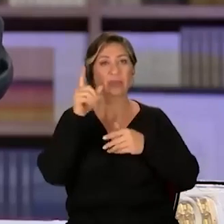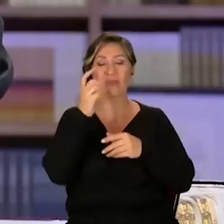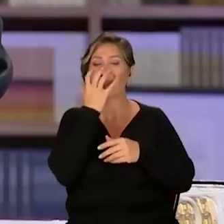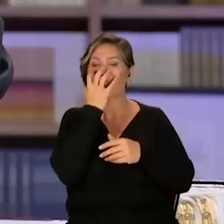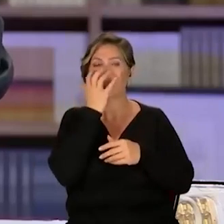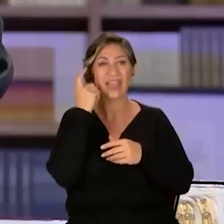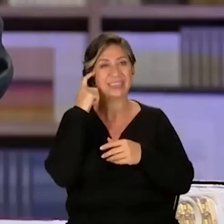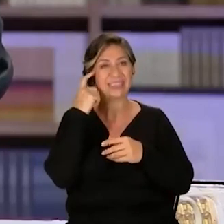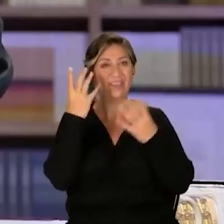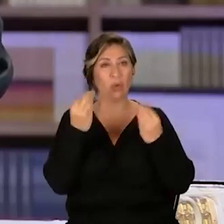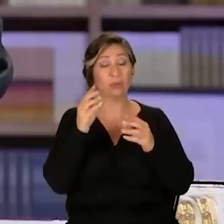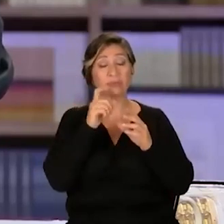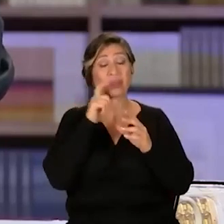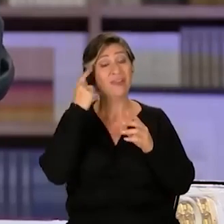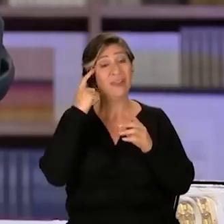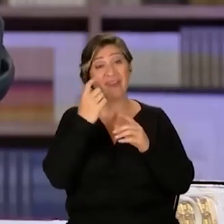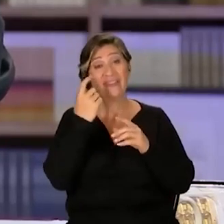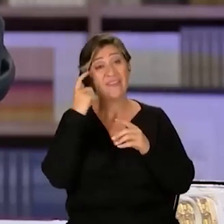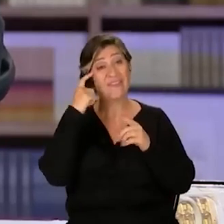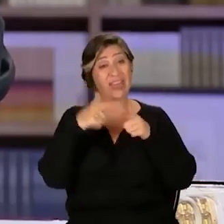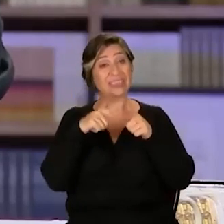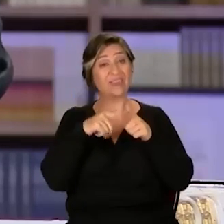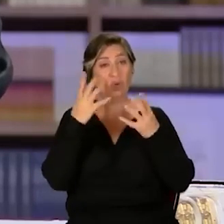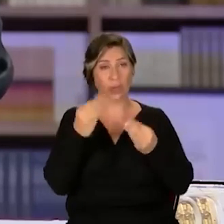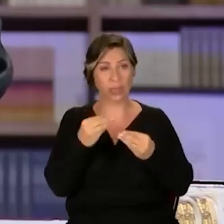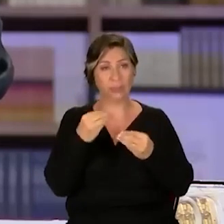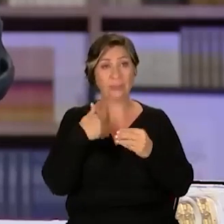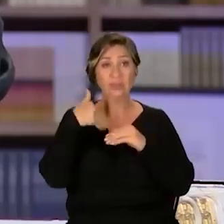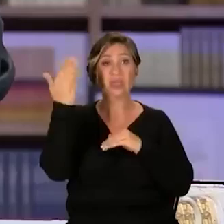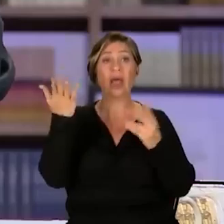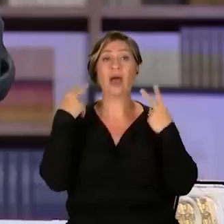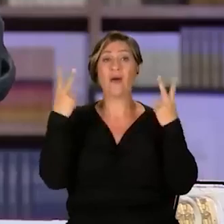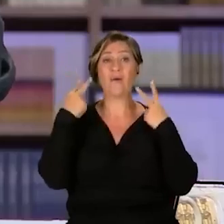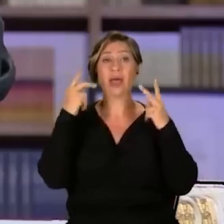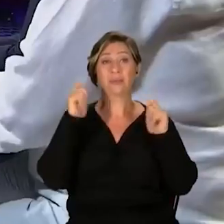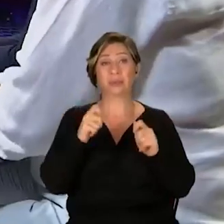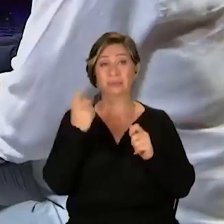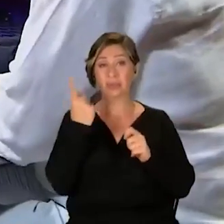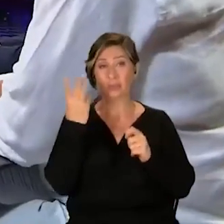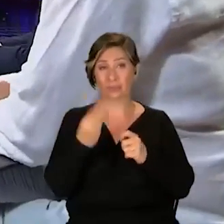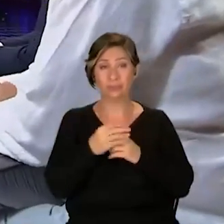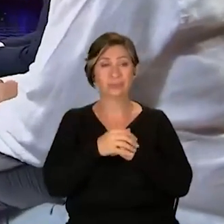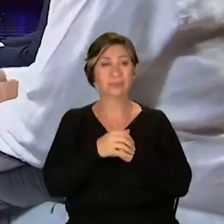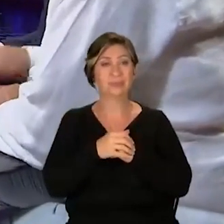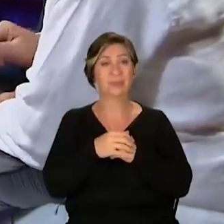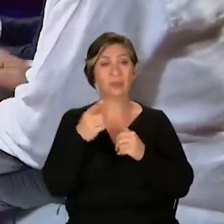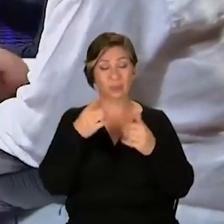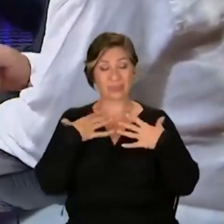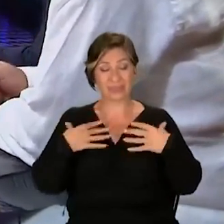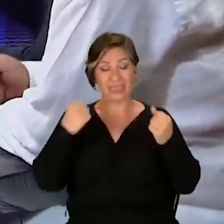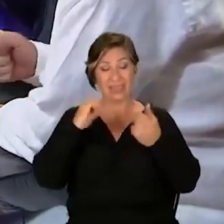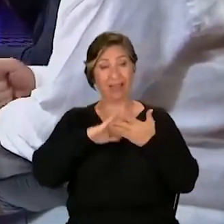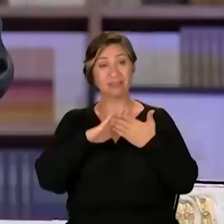felsefi olarak yapalım. Evet, telomeraz meselesiyle ilgili. Mutlaka en azından benim dışarıda hava atacağım bir şeyler olsun. Tabii. Yani bu benim sağlık